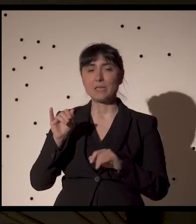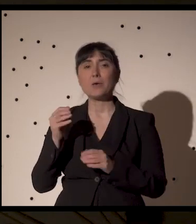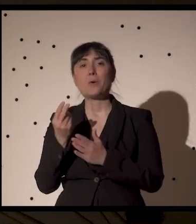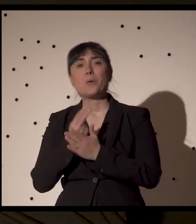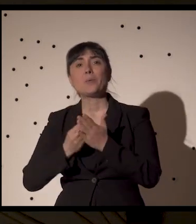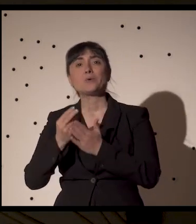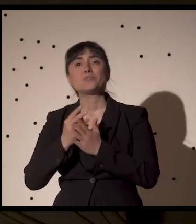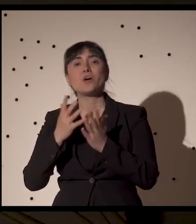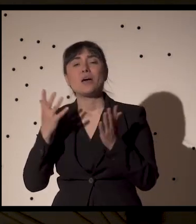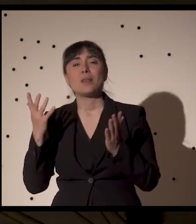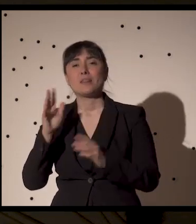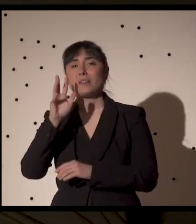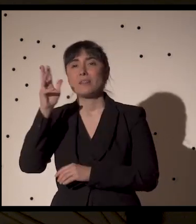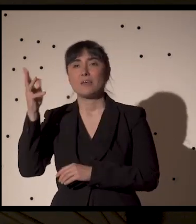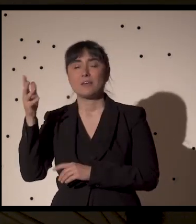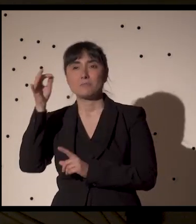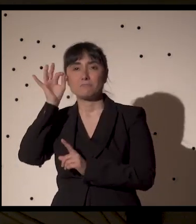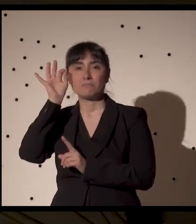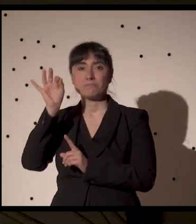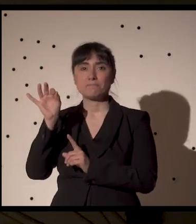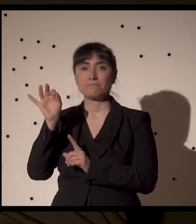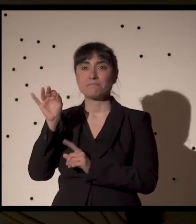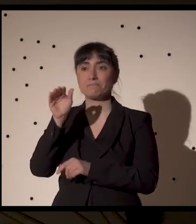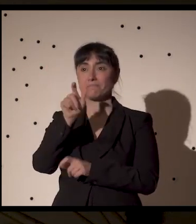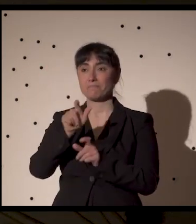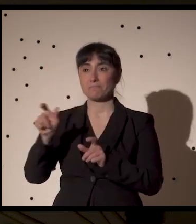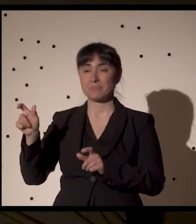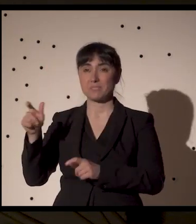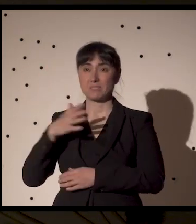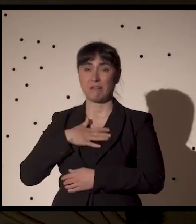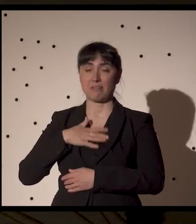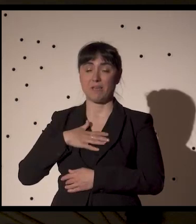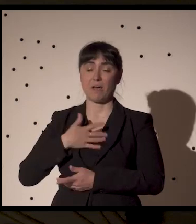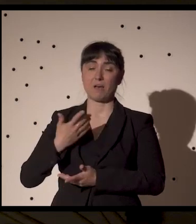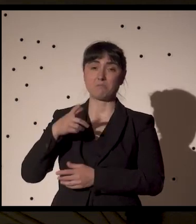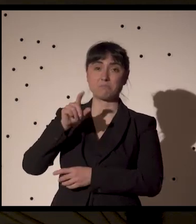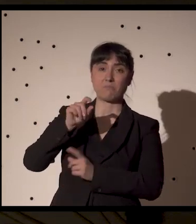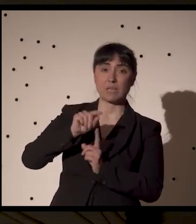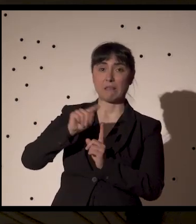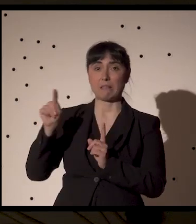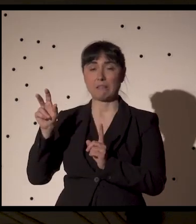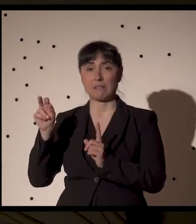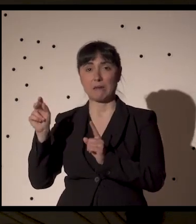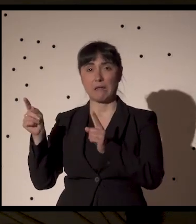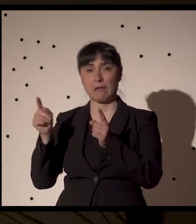un progetto destinato soprattutto alla fascia tra i 20 e i 30 anni